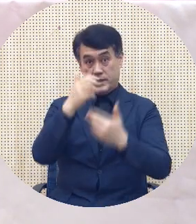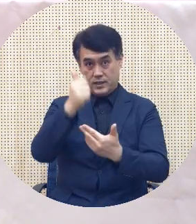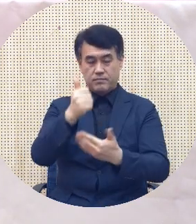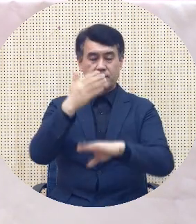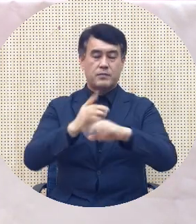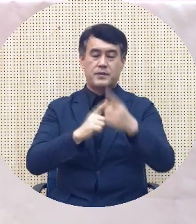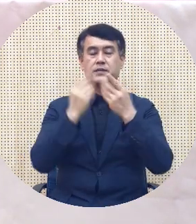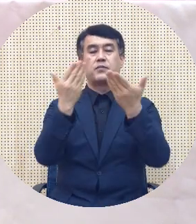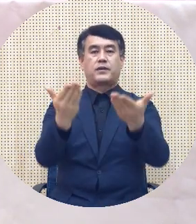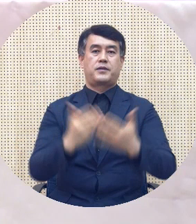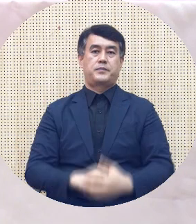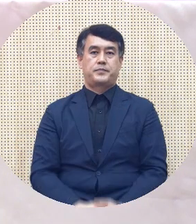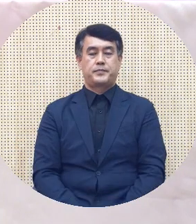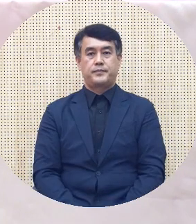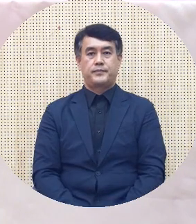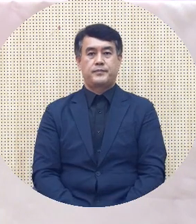드립니다.